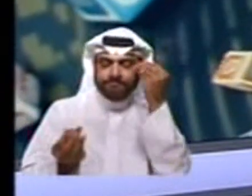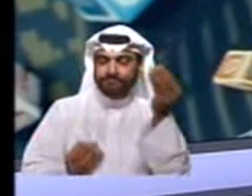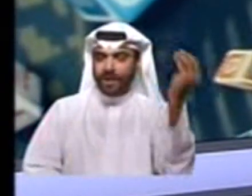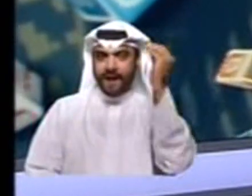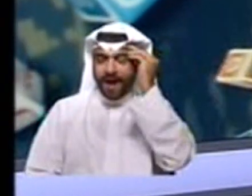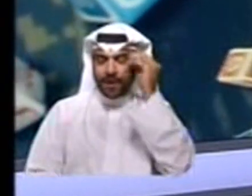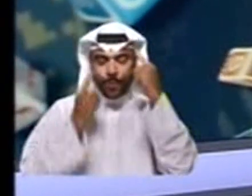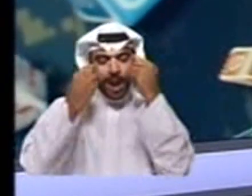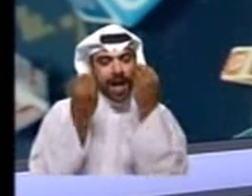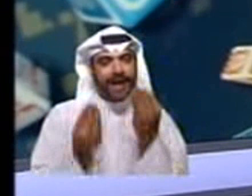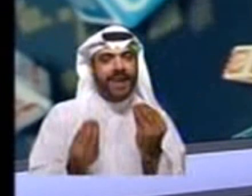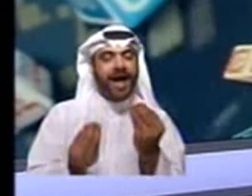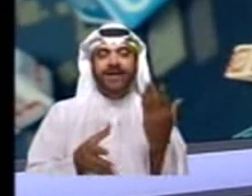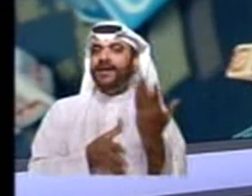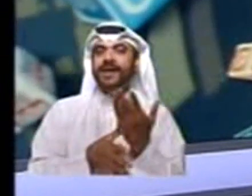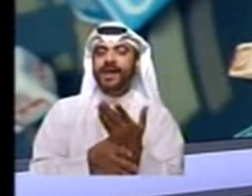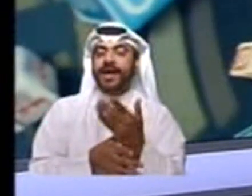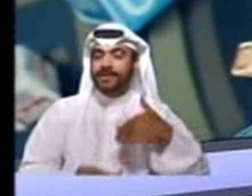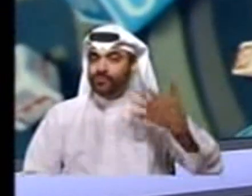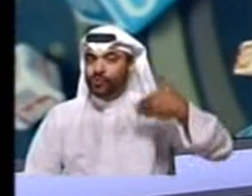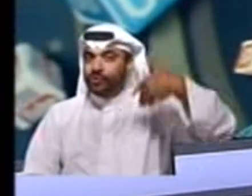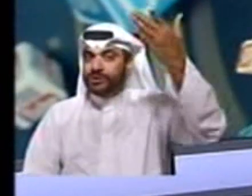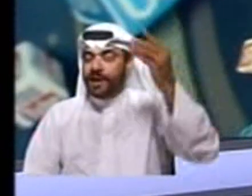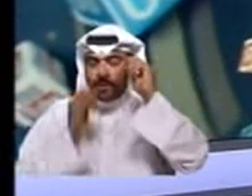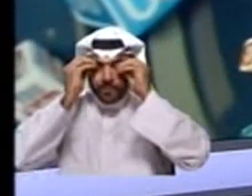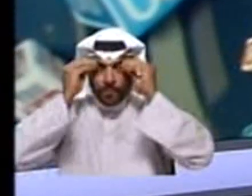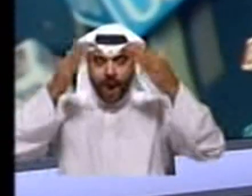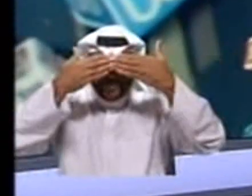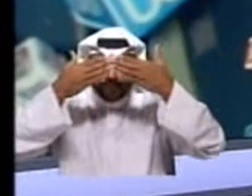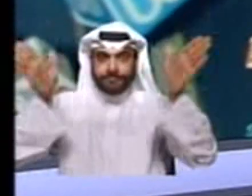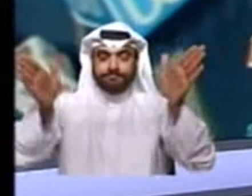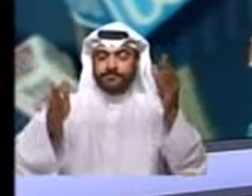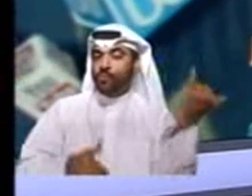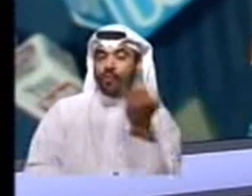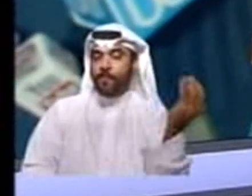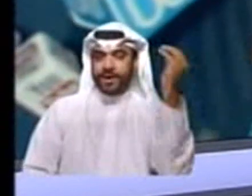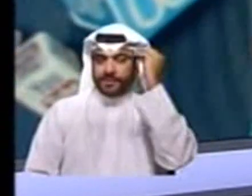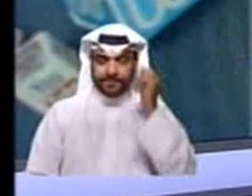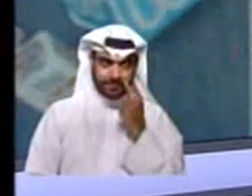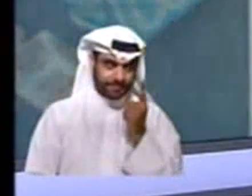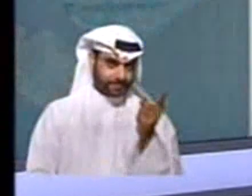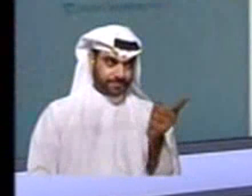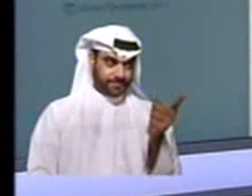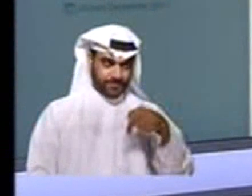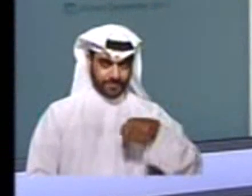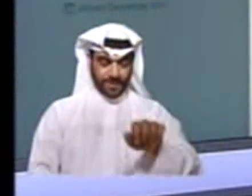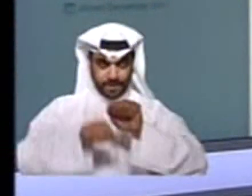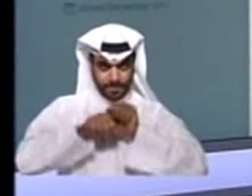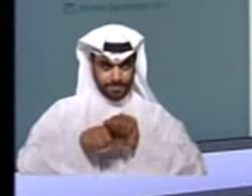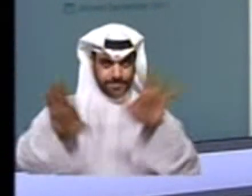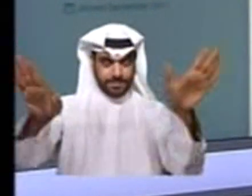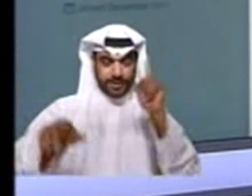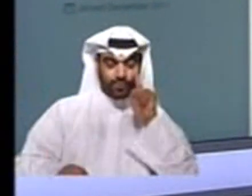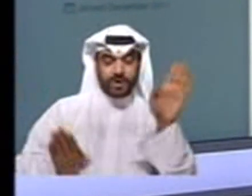والمعرفية والأخلاقية من أجل خلق جيل واع يأخذ بأسباب العلم والمعرفة. ومن هذا المنطلق نشر حساب